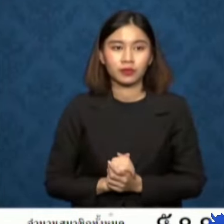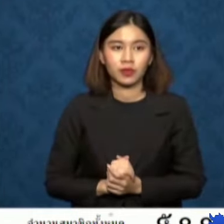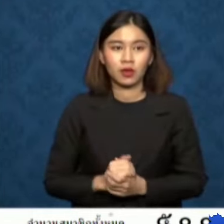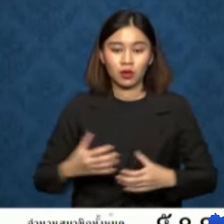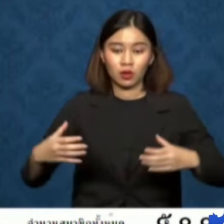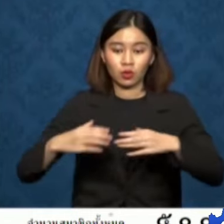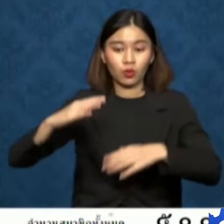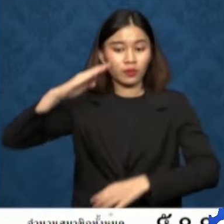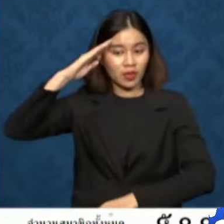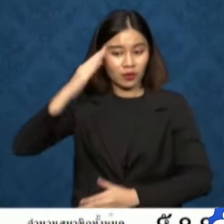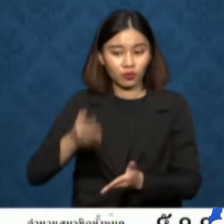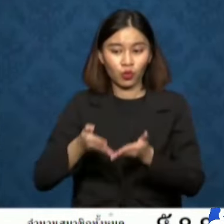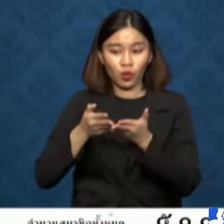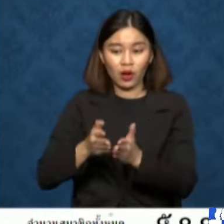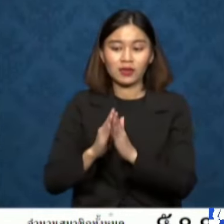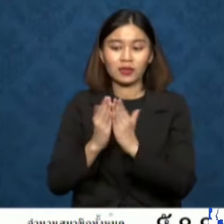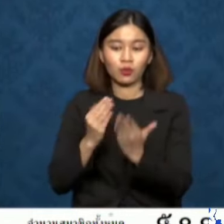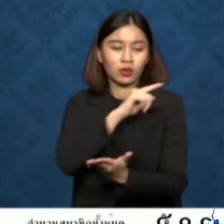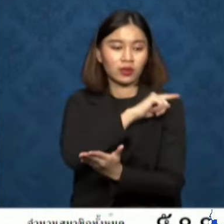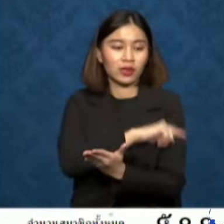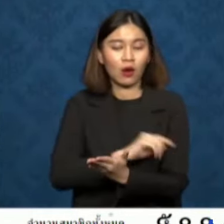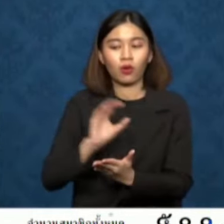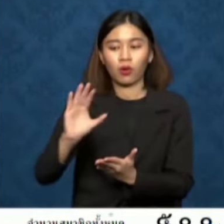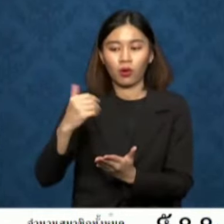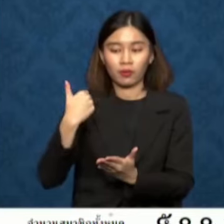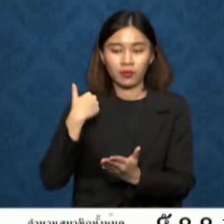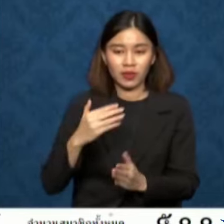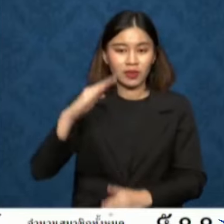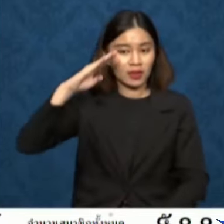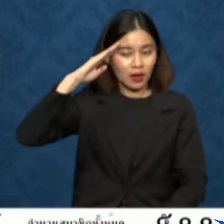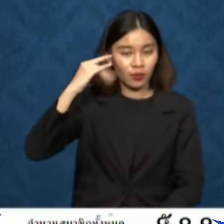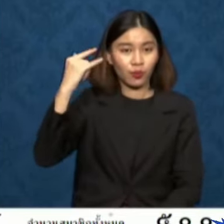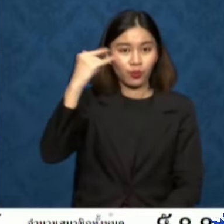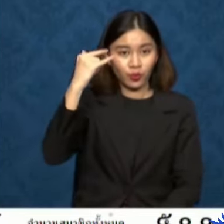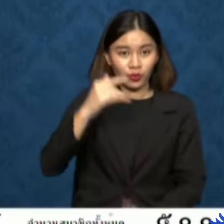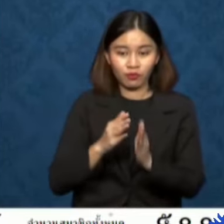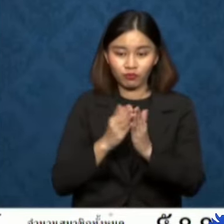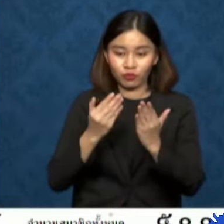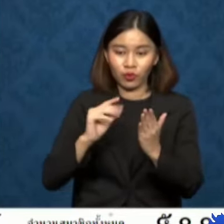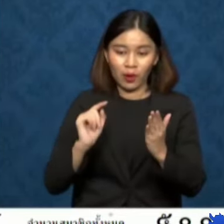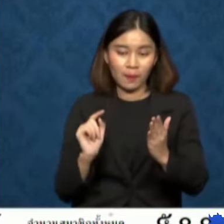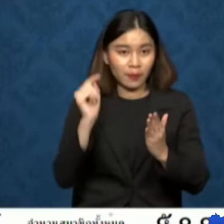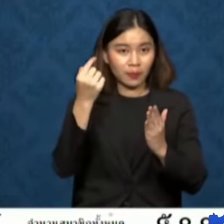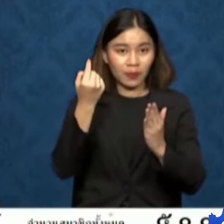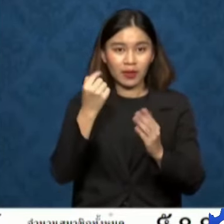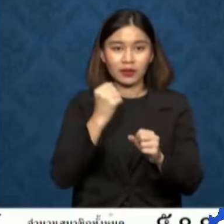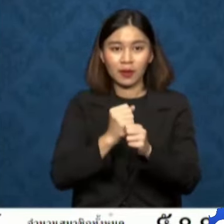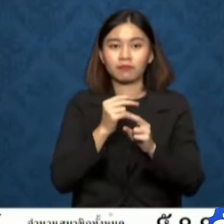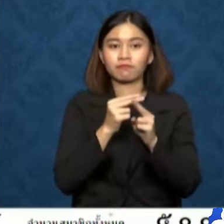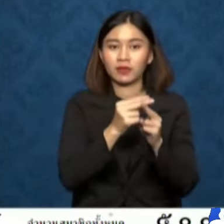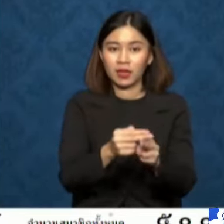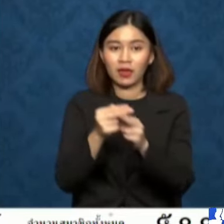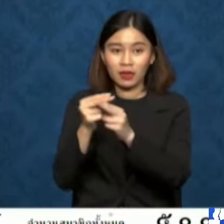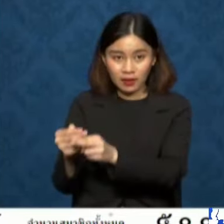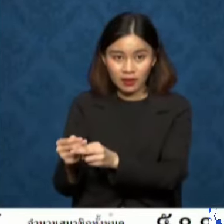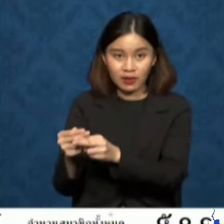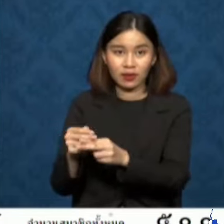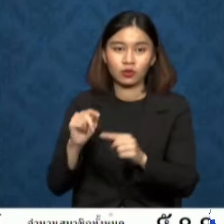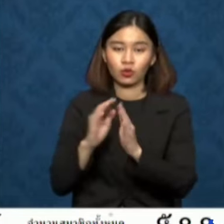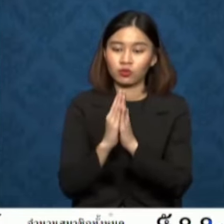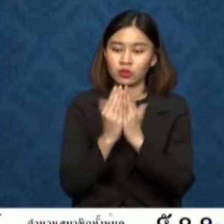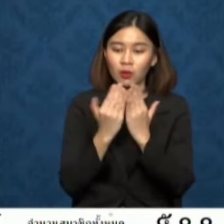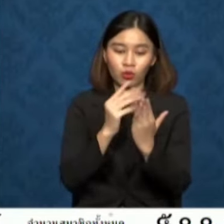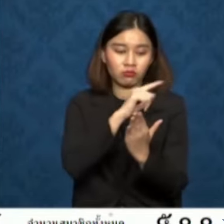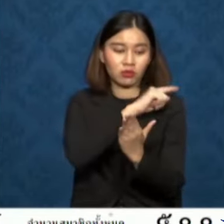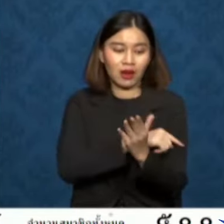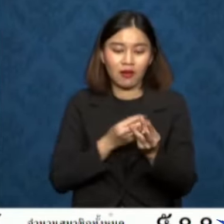ทัพเรือก็มีสมุดปกขาวเป็นของตัวเองกองทัพประกาศก็เพิ่งจัดทำสมุดปกขาวฉบับล่าสุดก็ทำของตัวเองแม้ว่าเป็นสมุดปก